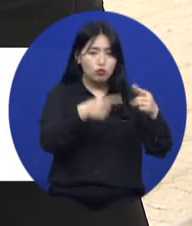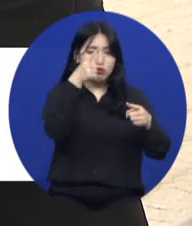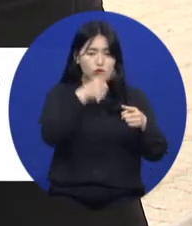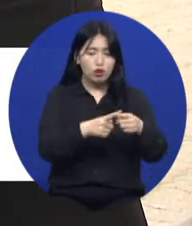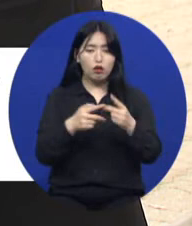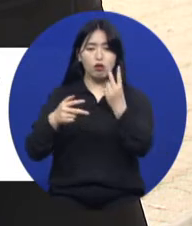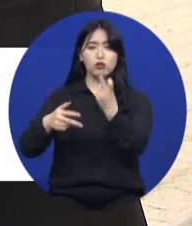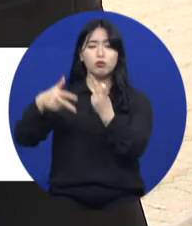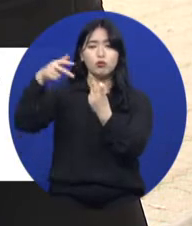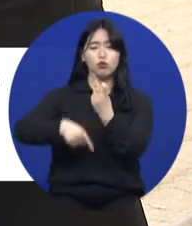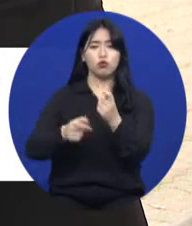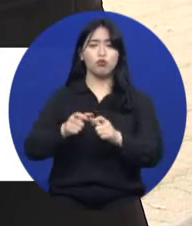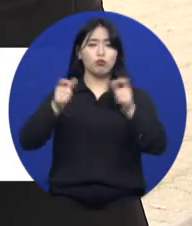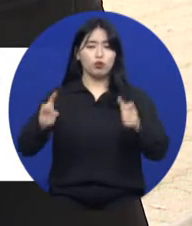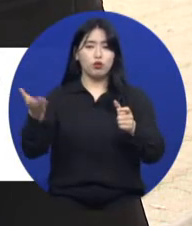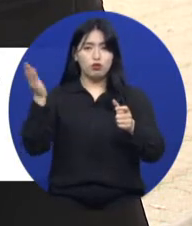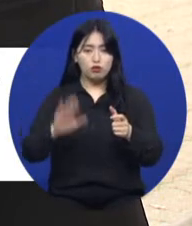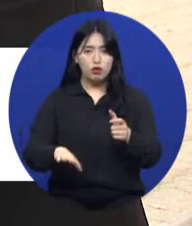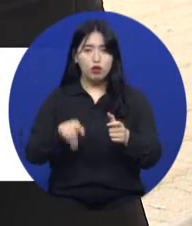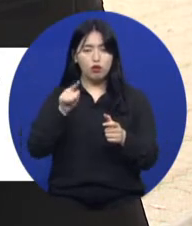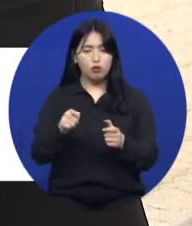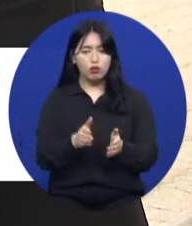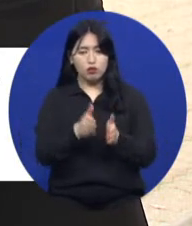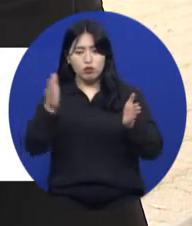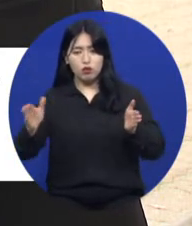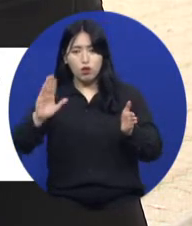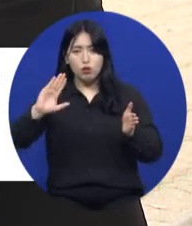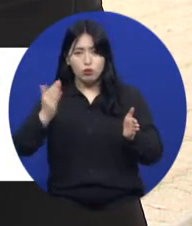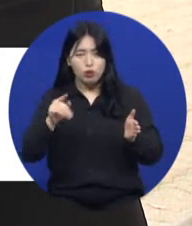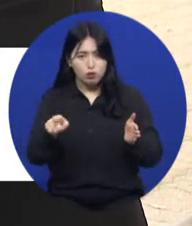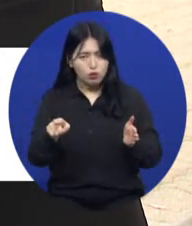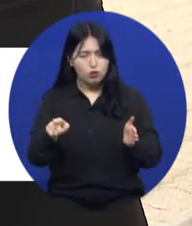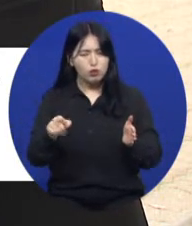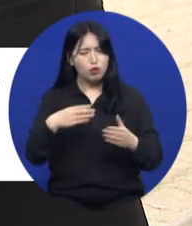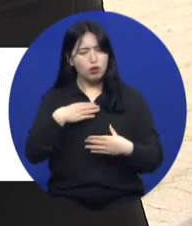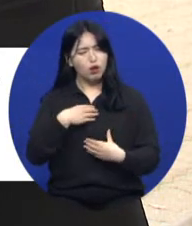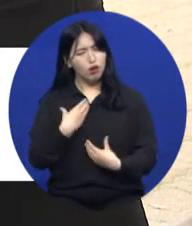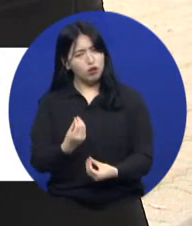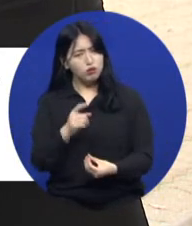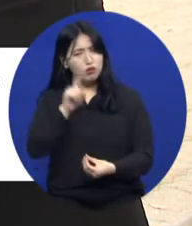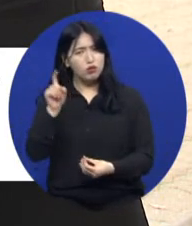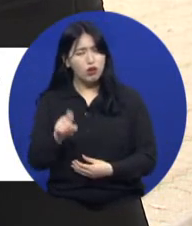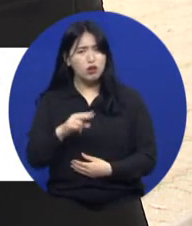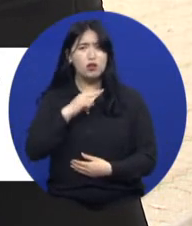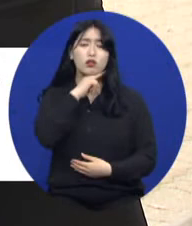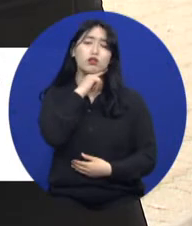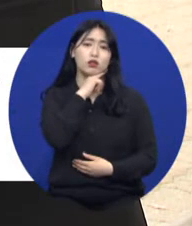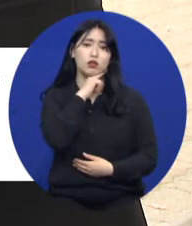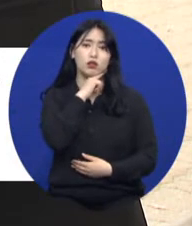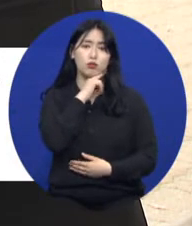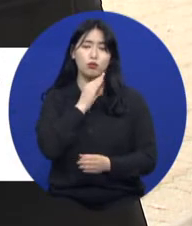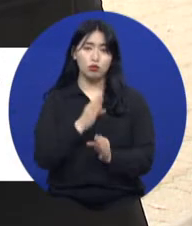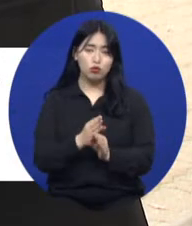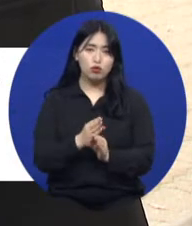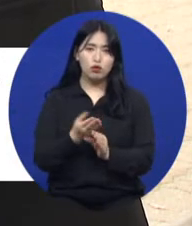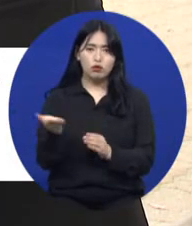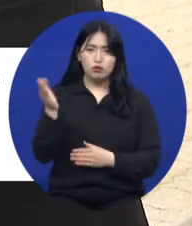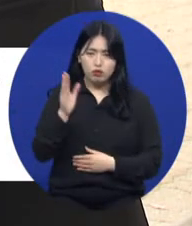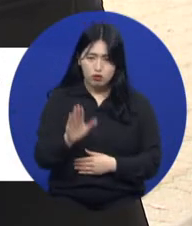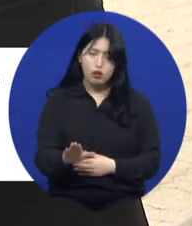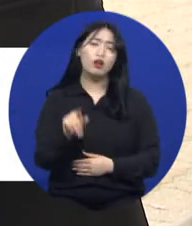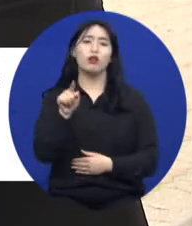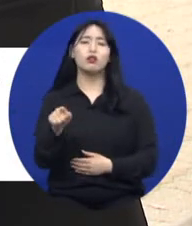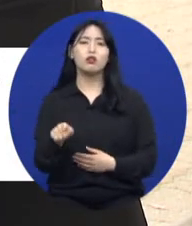늘어났는데 12주로 늘어난 것까지도 과연 이게 안전할까라고 의심을 하고 있는 와중에